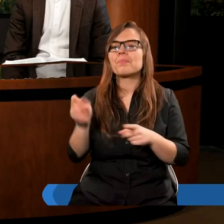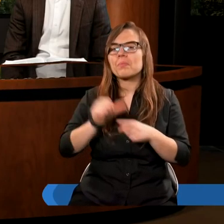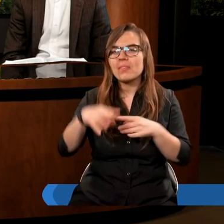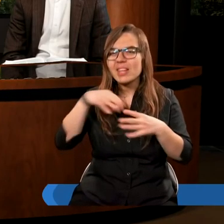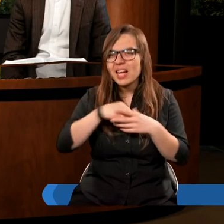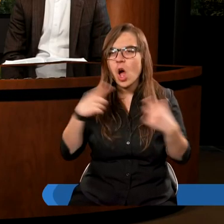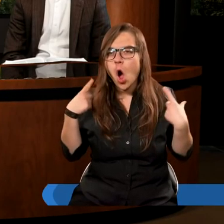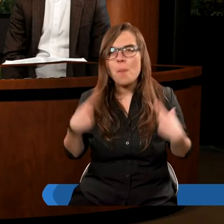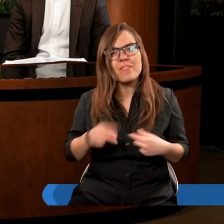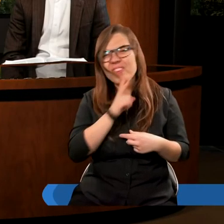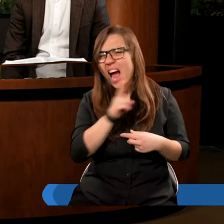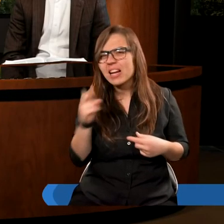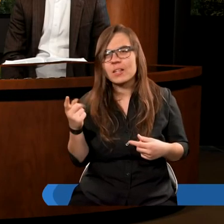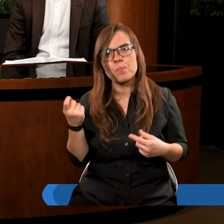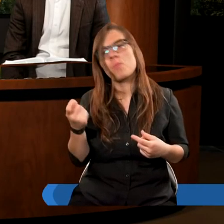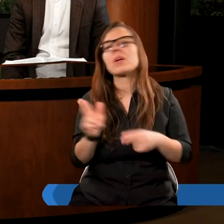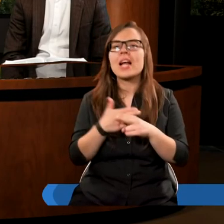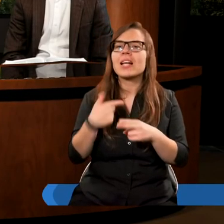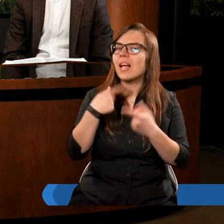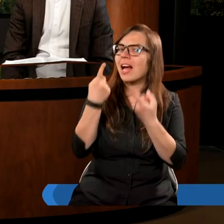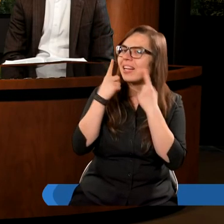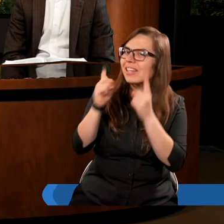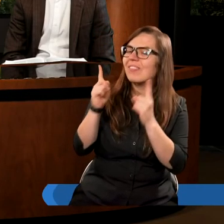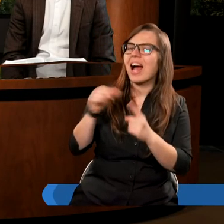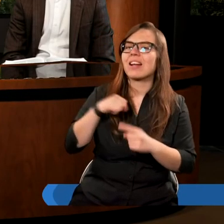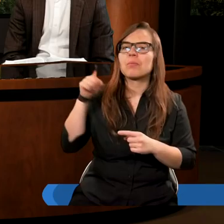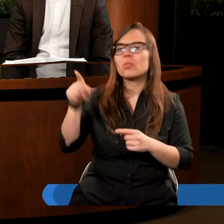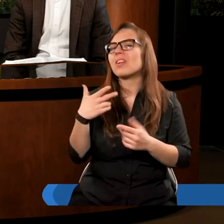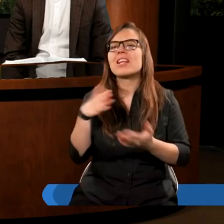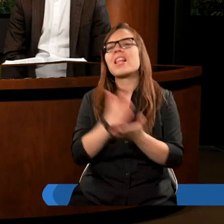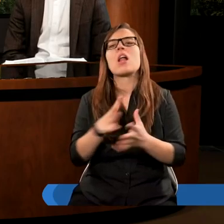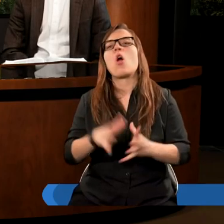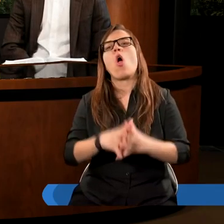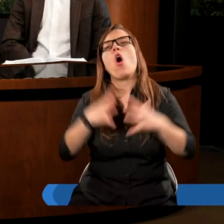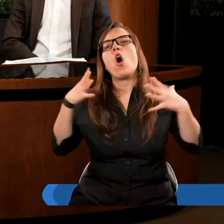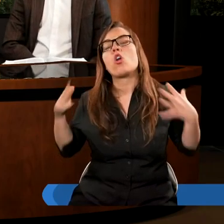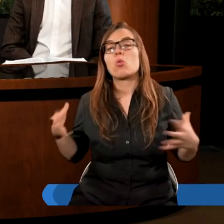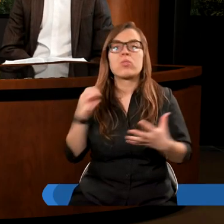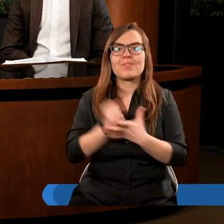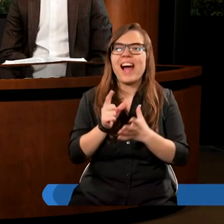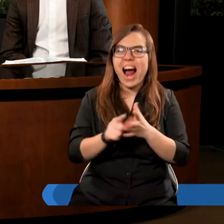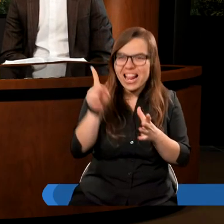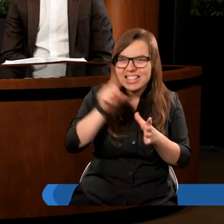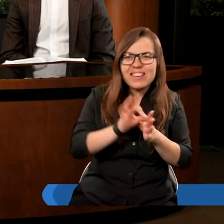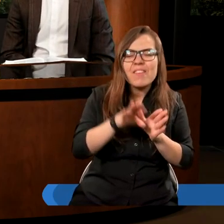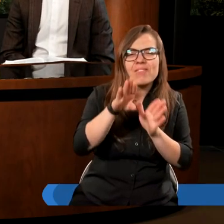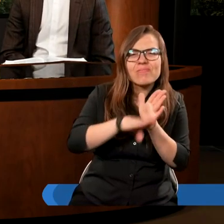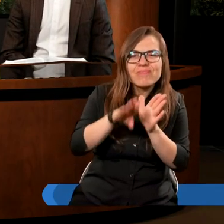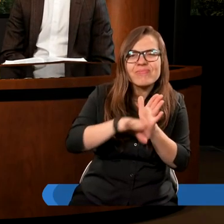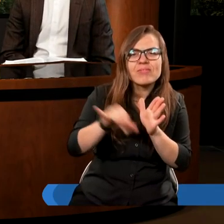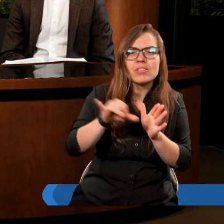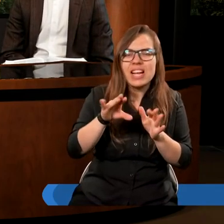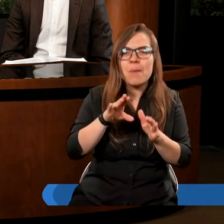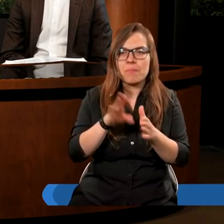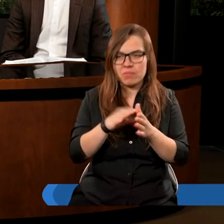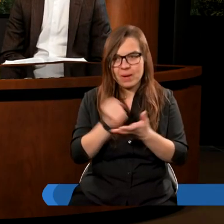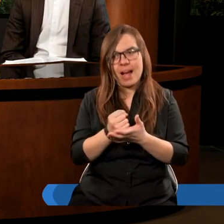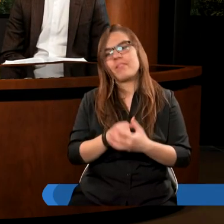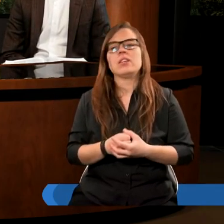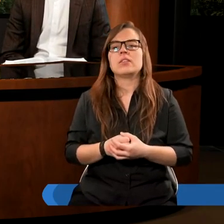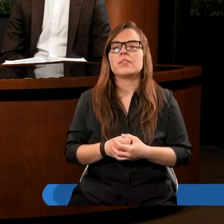obecny w każdym momencie, kiedy ja się do niego zwracam. Nie tylko w takich dużych sprawach, ale w takich bardzo drobnych. Musimy mieć też